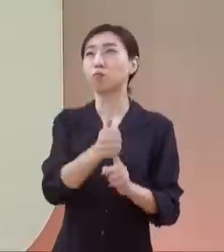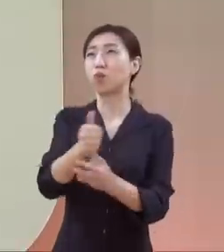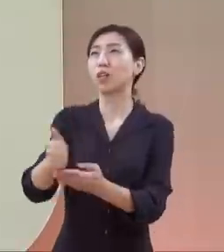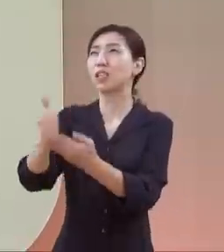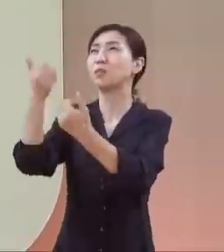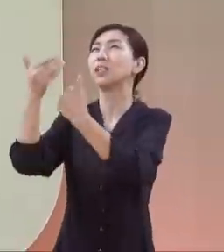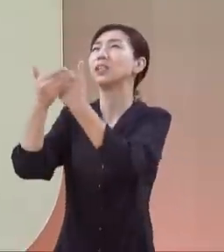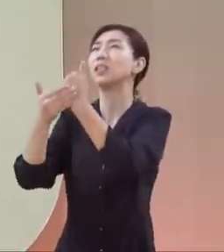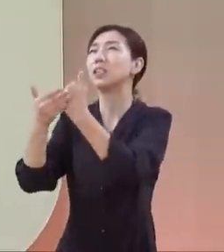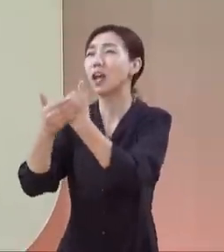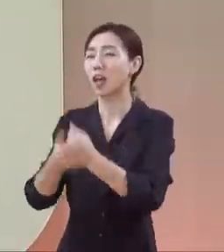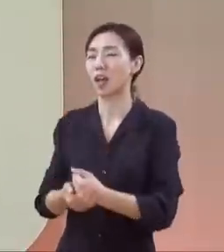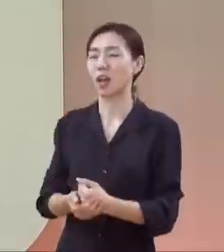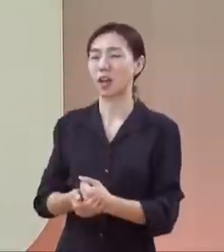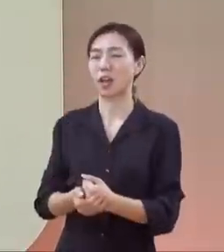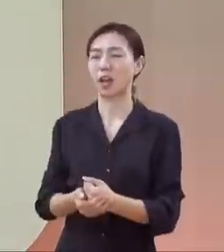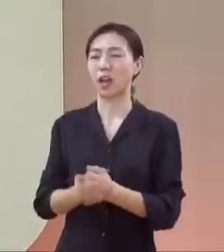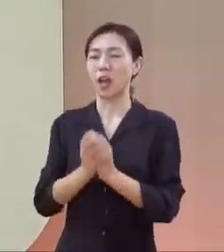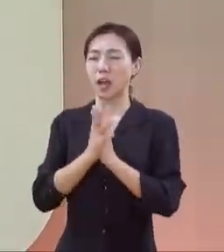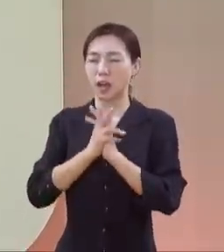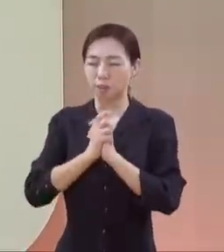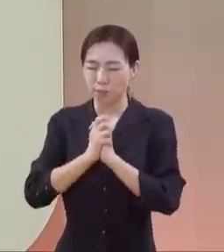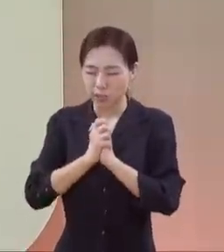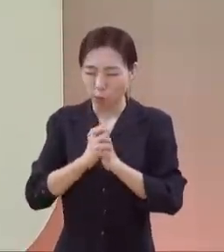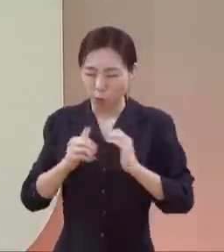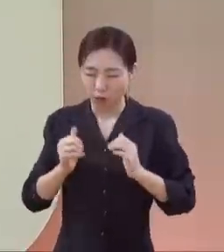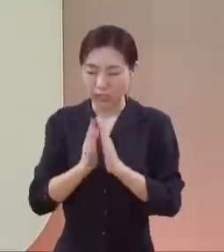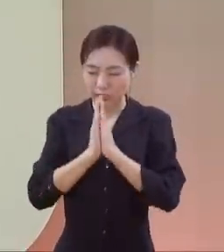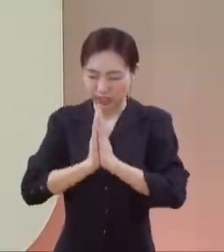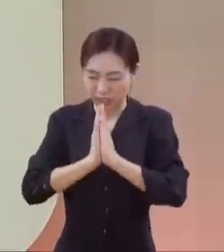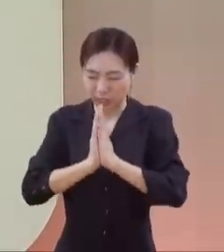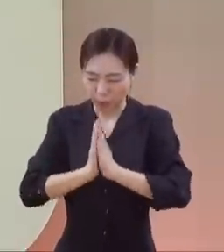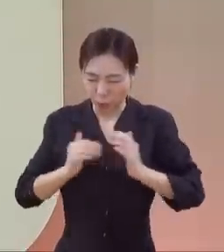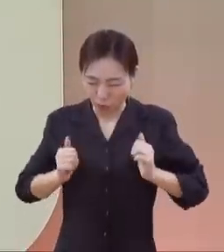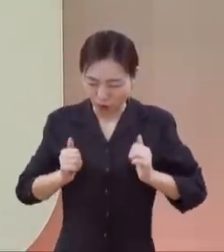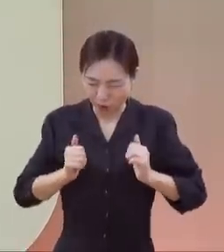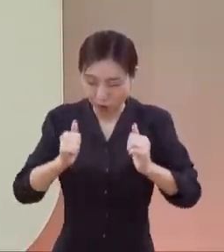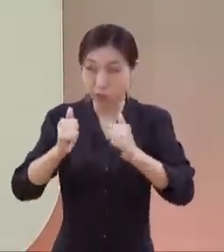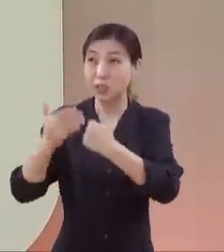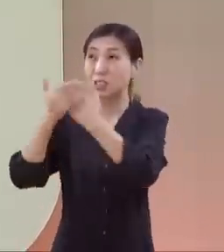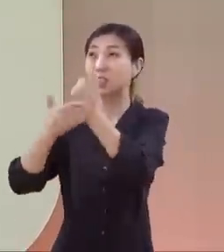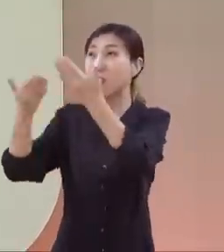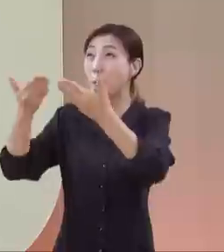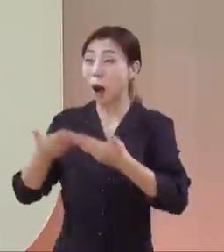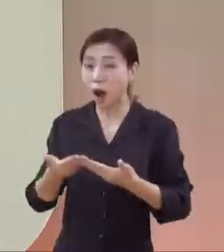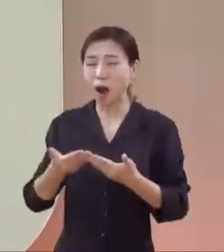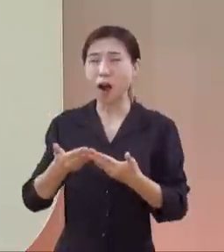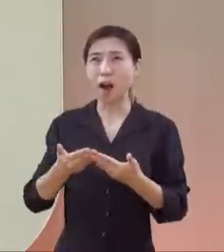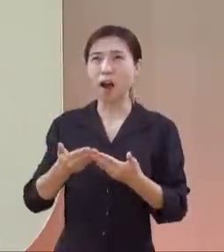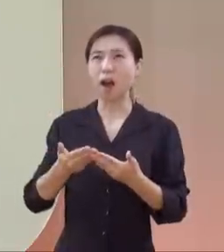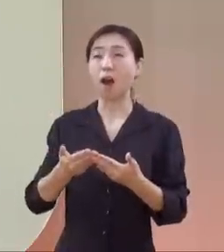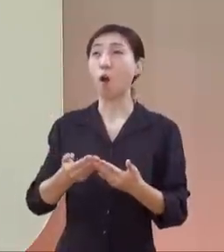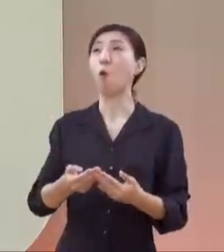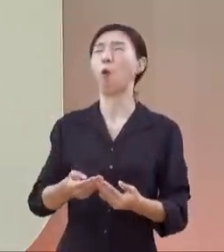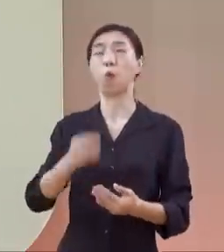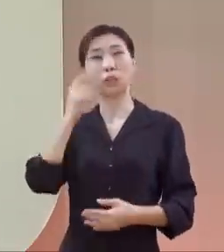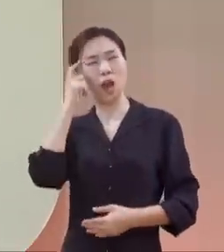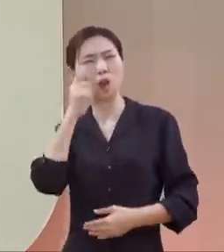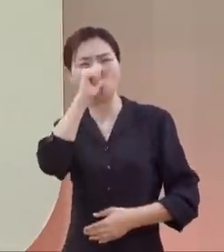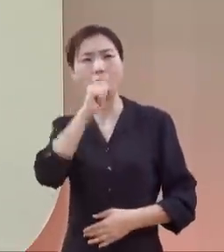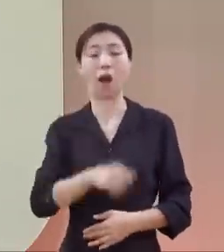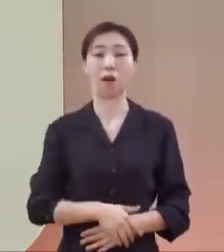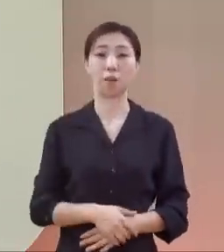도와주셨구나 기도가 필요를 받았구나라는 그런 교훈으로 받아들여야지 아 맞아